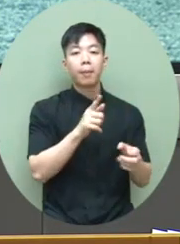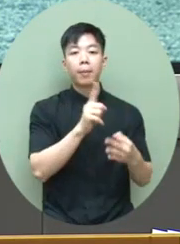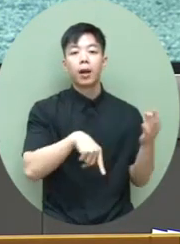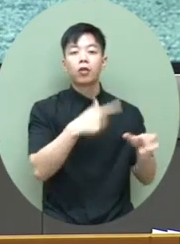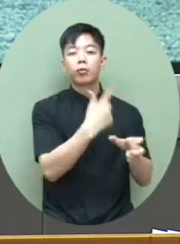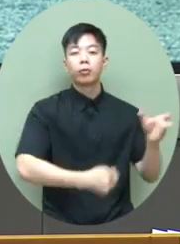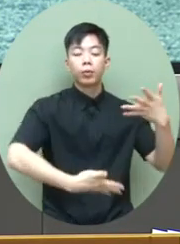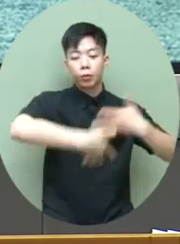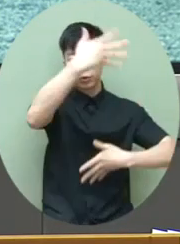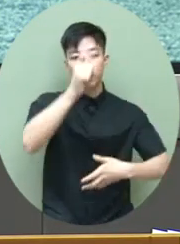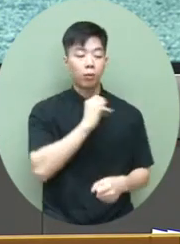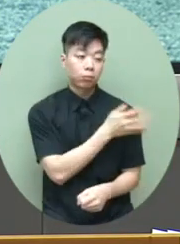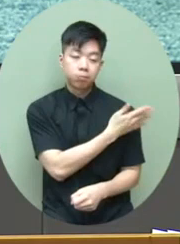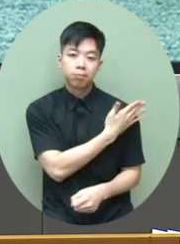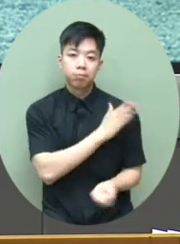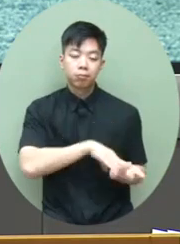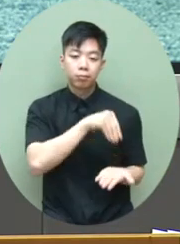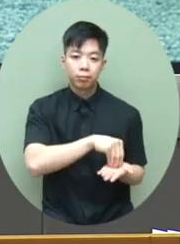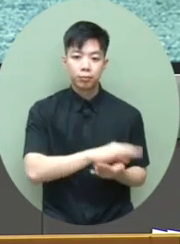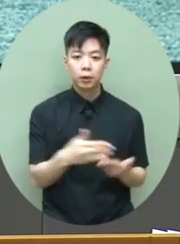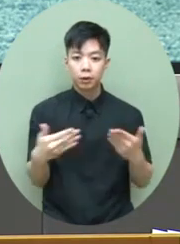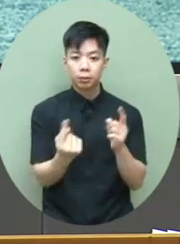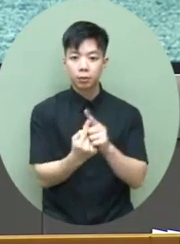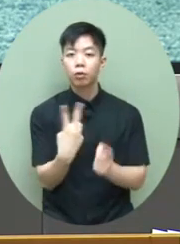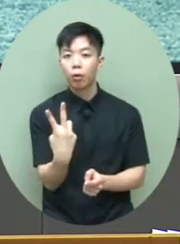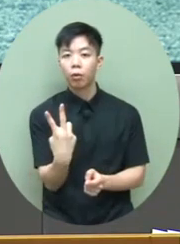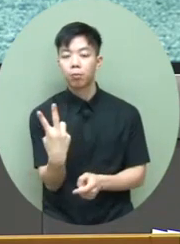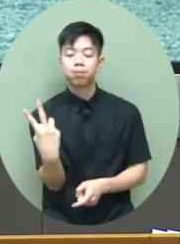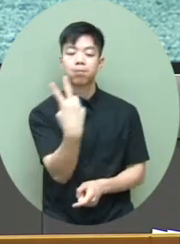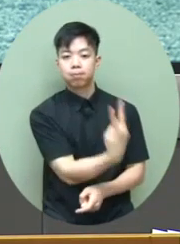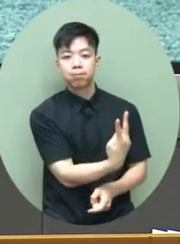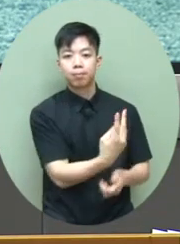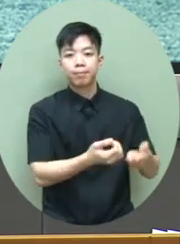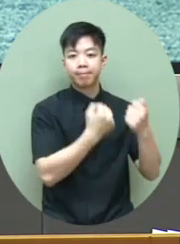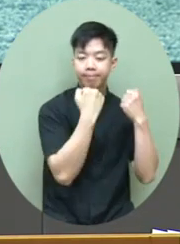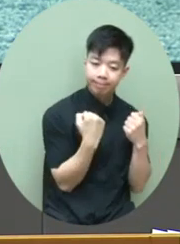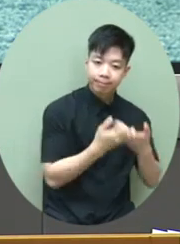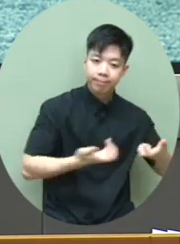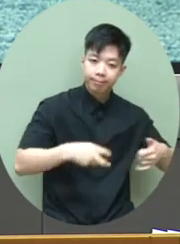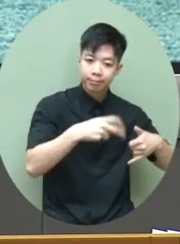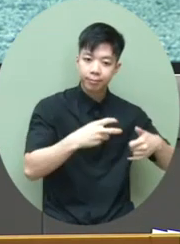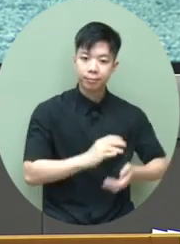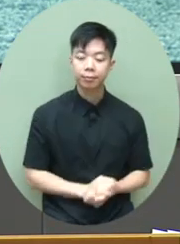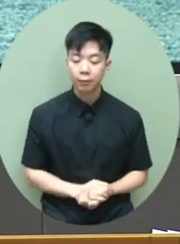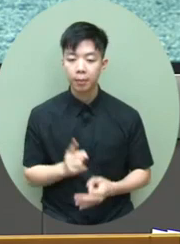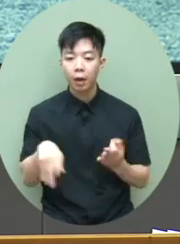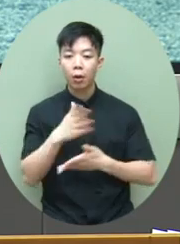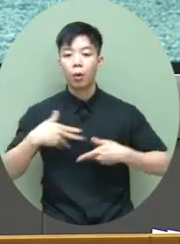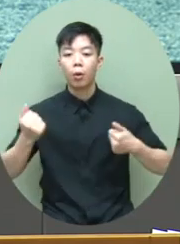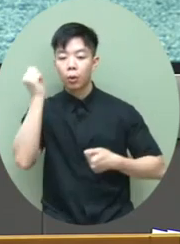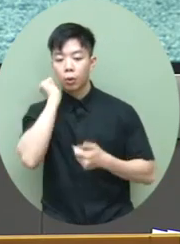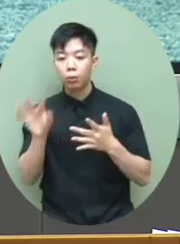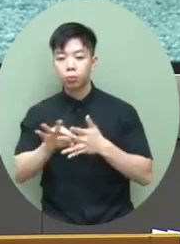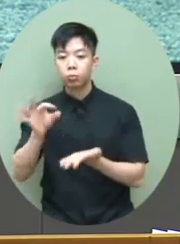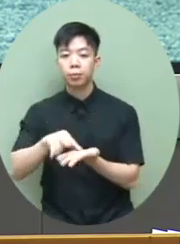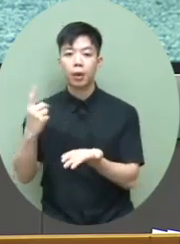員係個案啦，咁有2個緊密接觸者係需要隔離嘅。瑞康護老中心喺灣仔咧，都